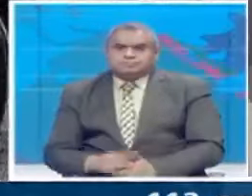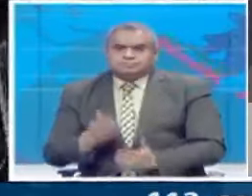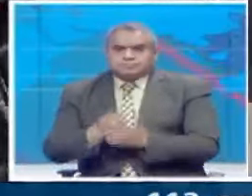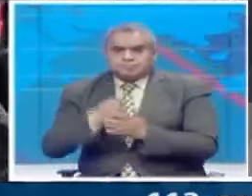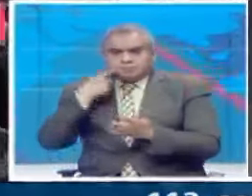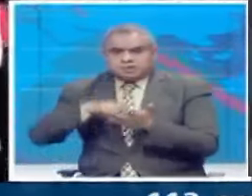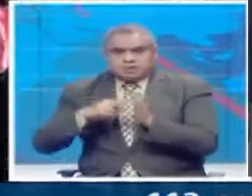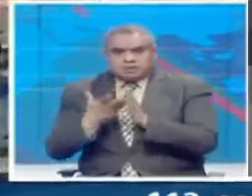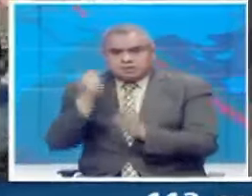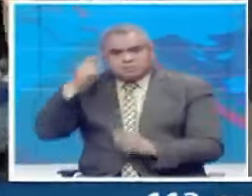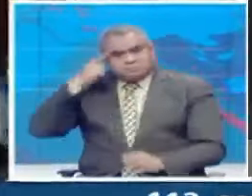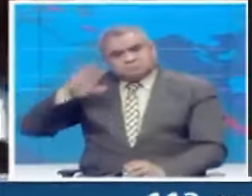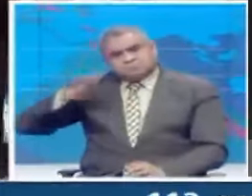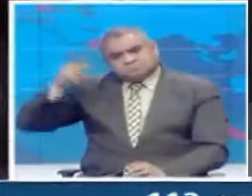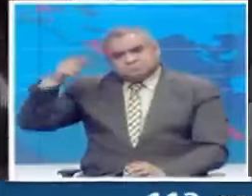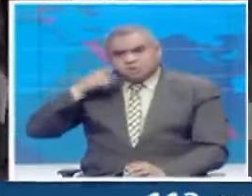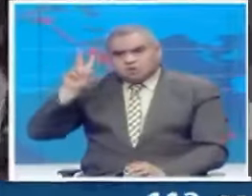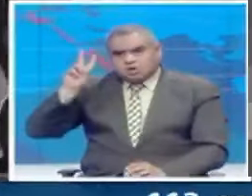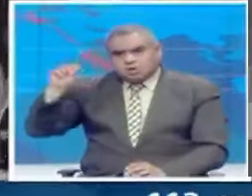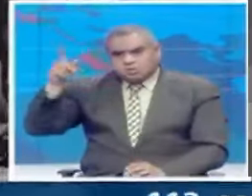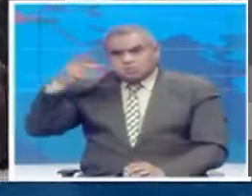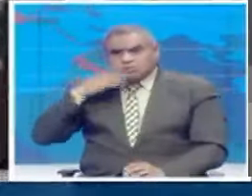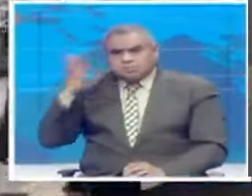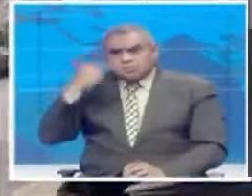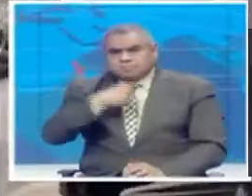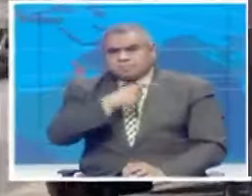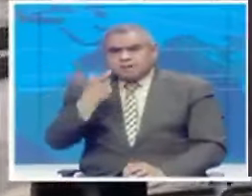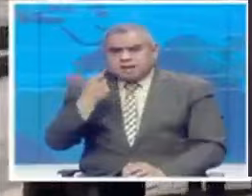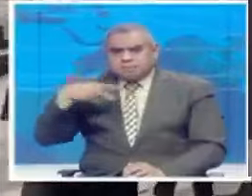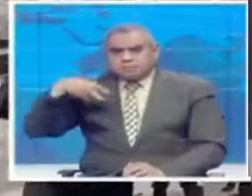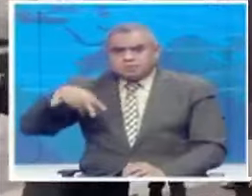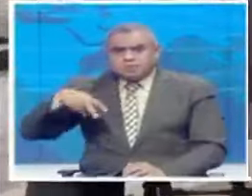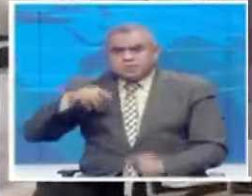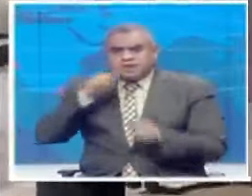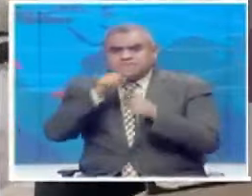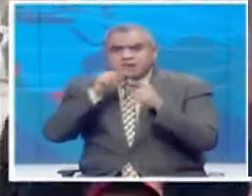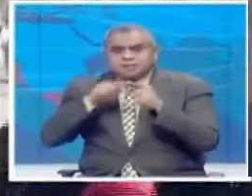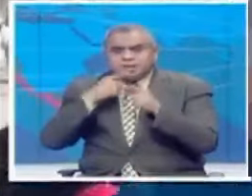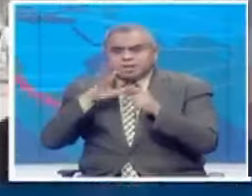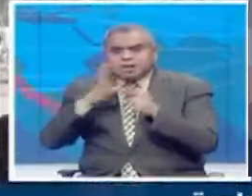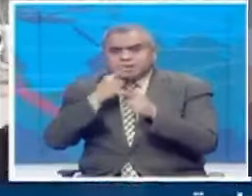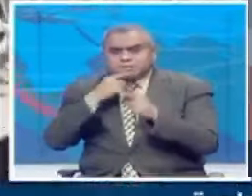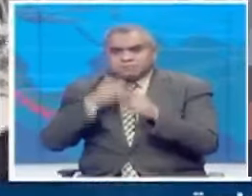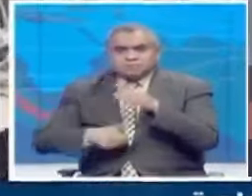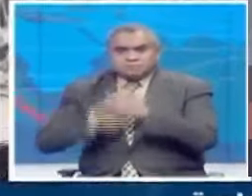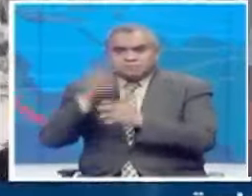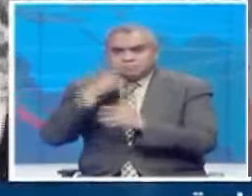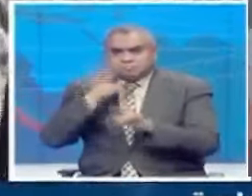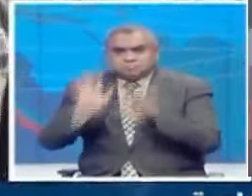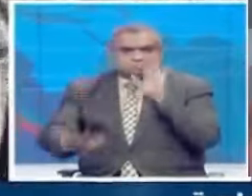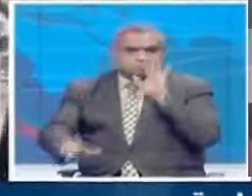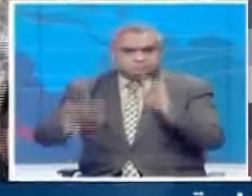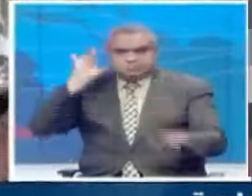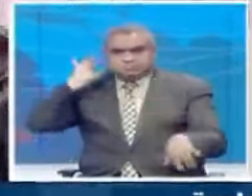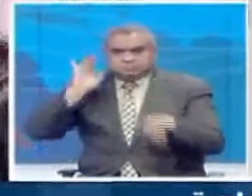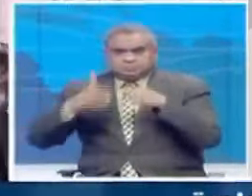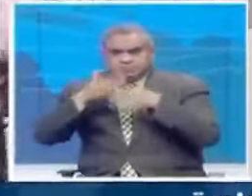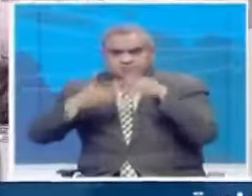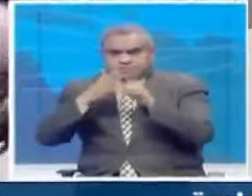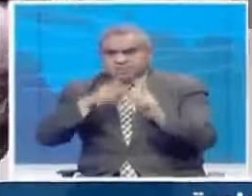تقديرات الأمم المتحدة تشير إلى أن نحو 85% من السكان اضطروا إلى مغادرة